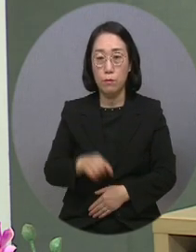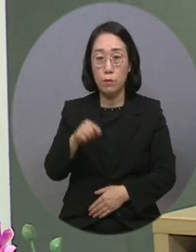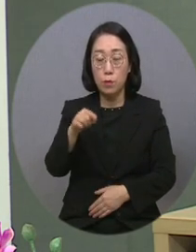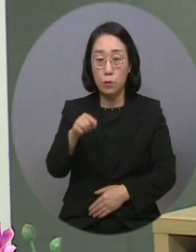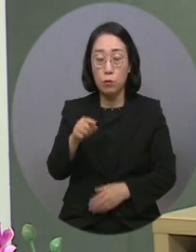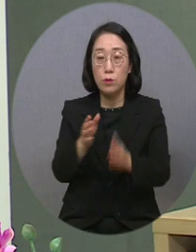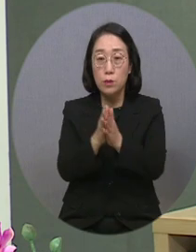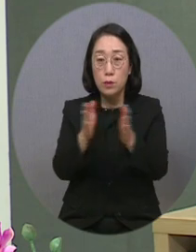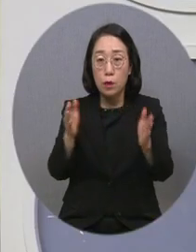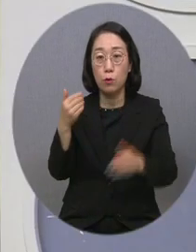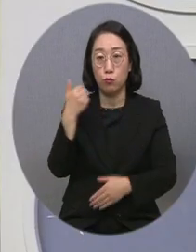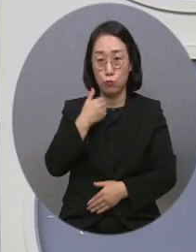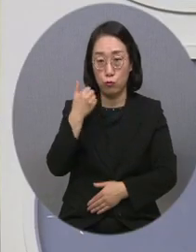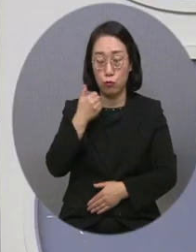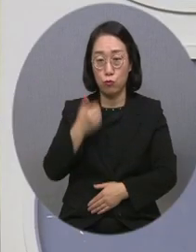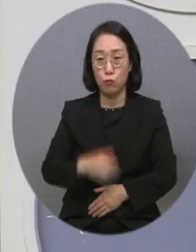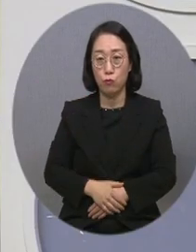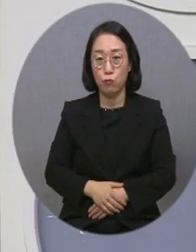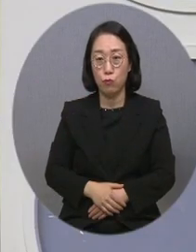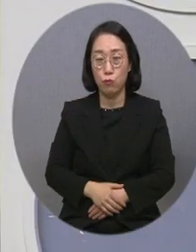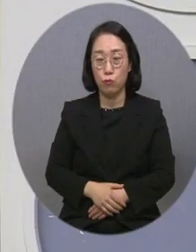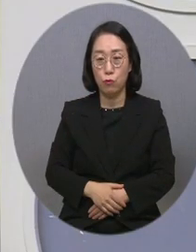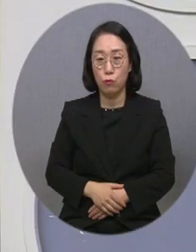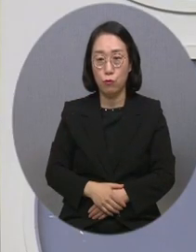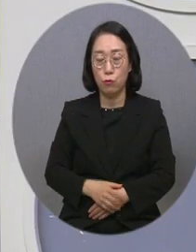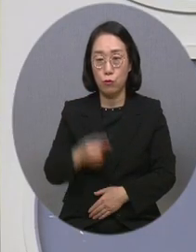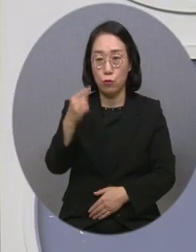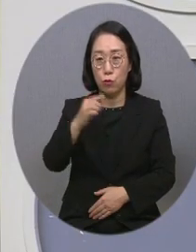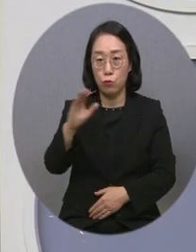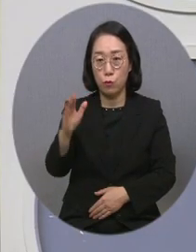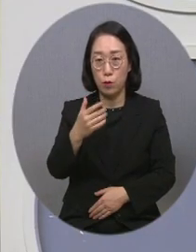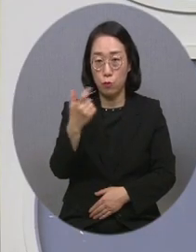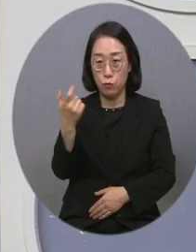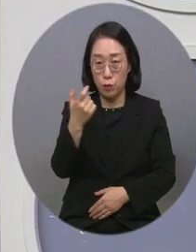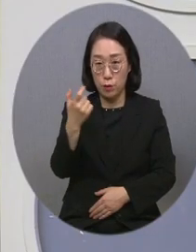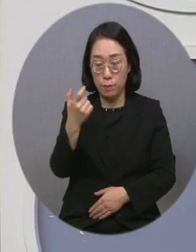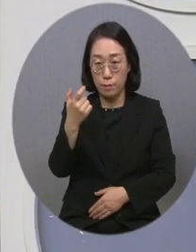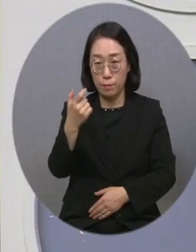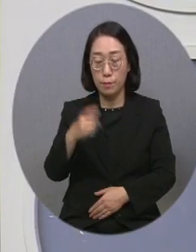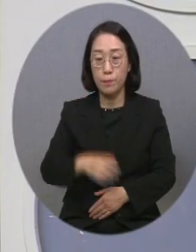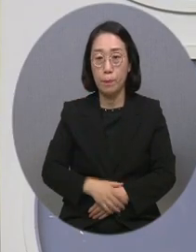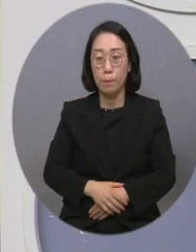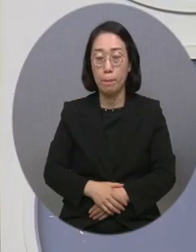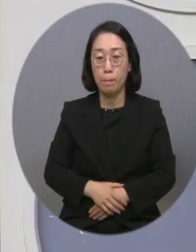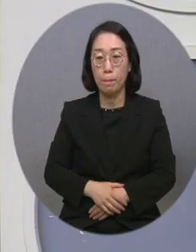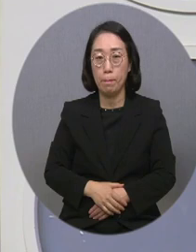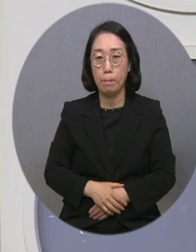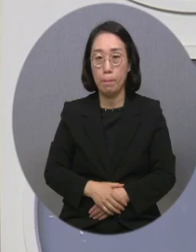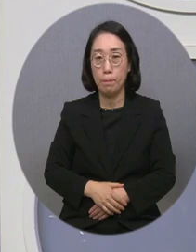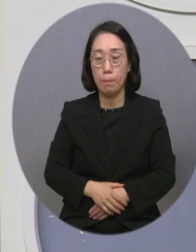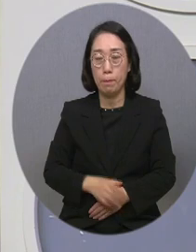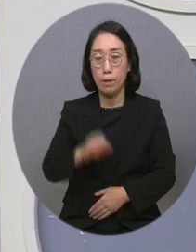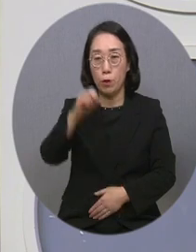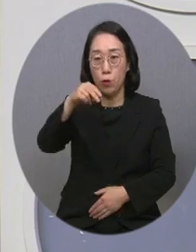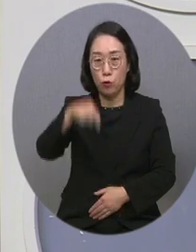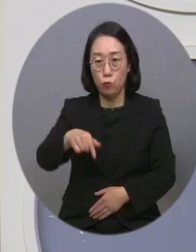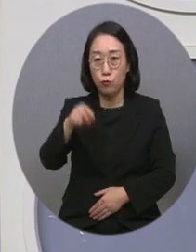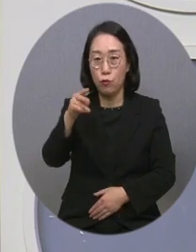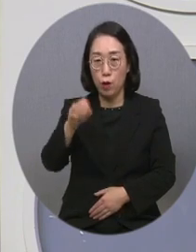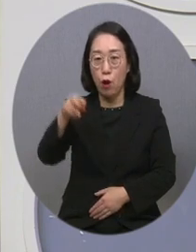시작한 분이 누구세요? 그때 이제 60년대 초니까 어떤 분이죠? 뭐 유경수 여사.